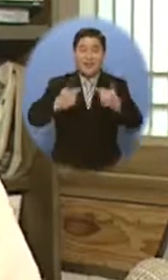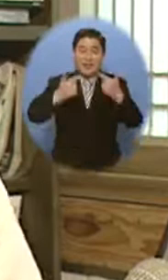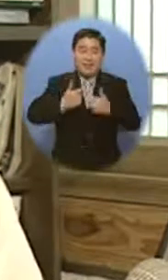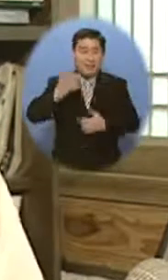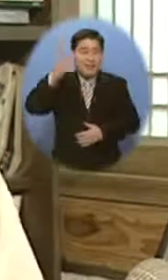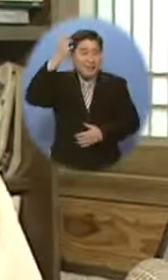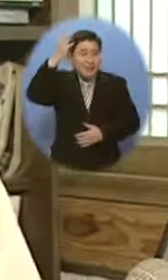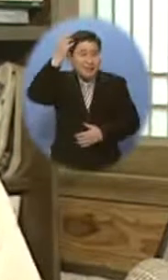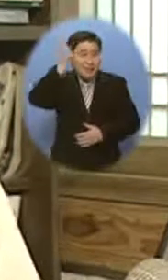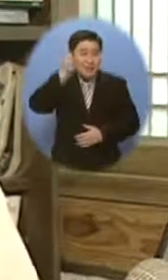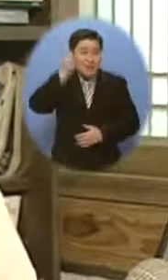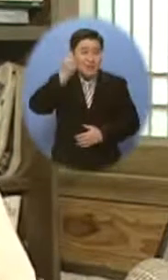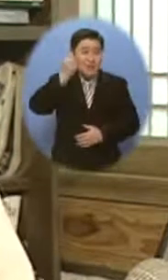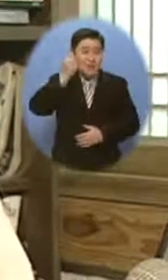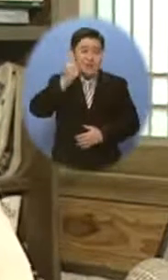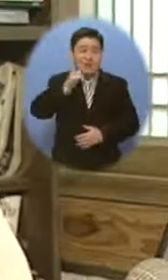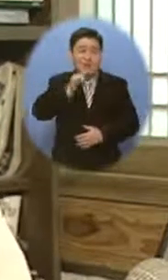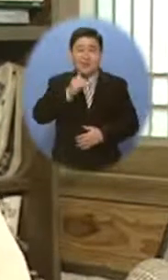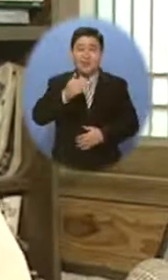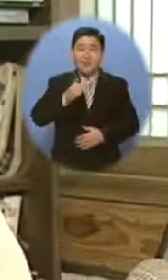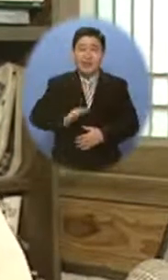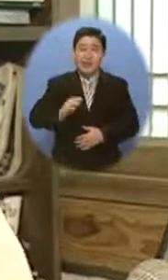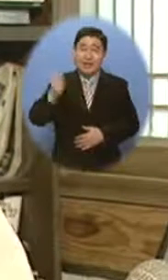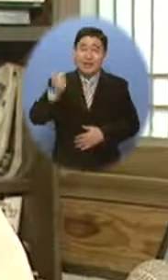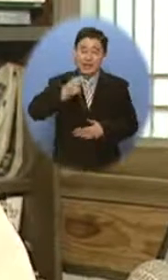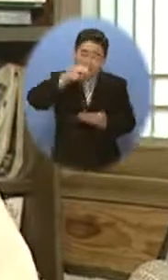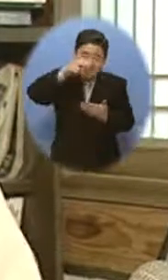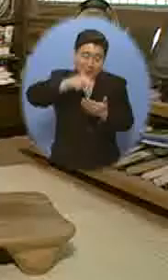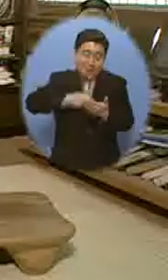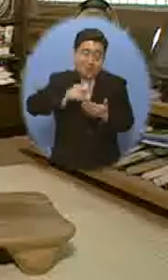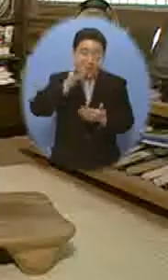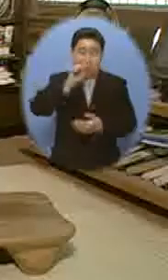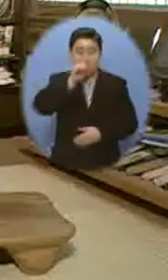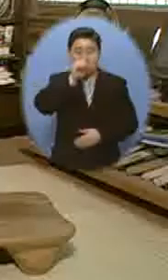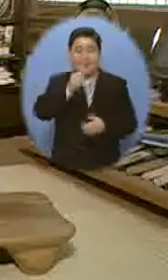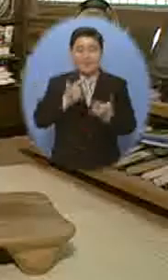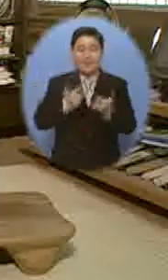외고 그랬는데 다시 한번 읽으니까 아주 좋네요.